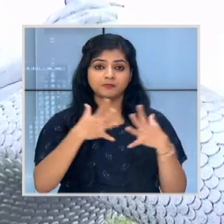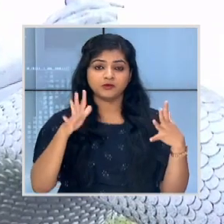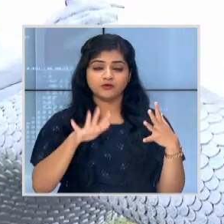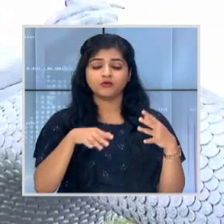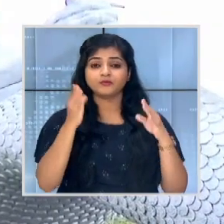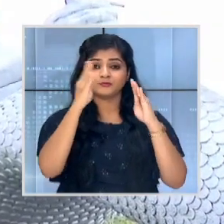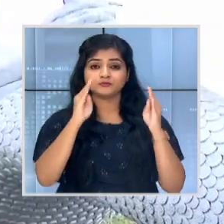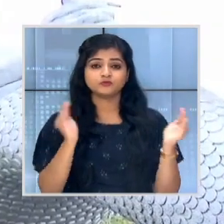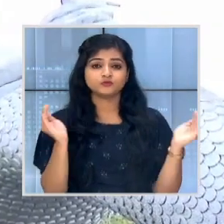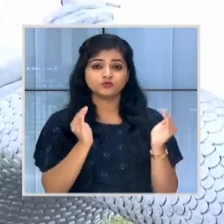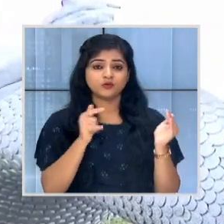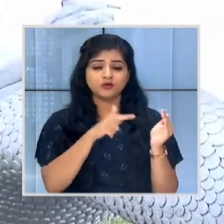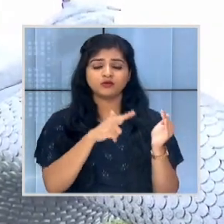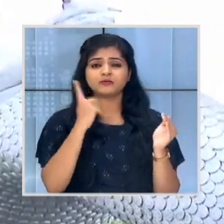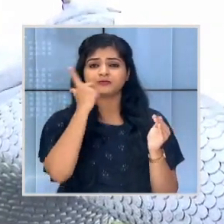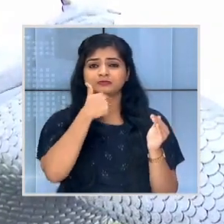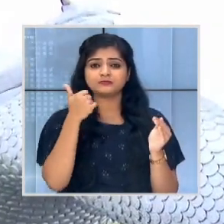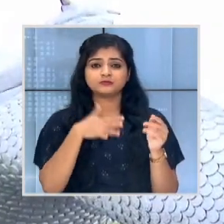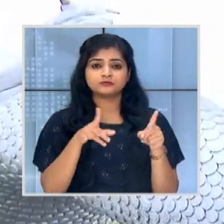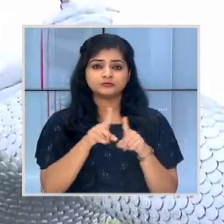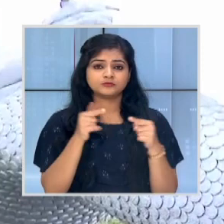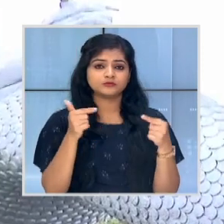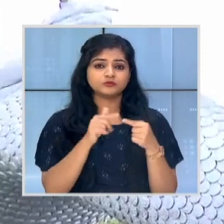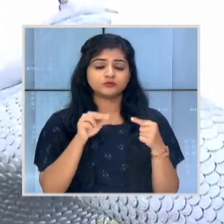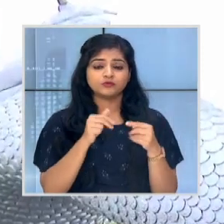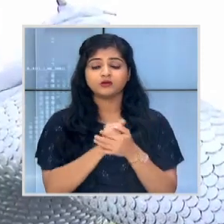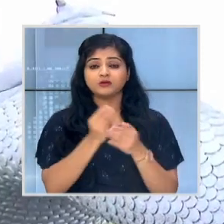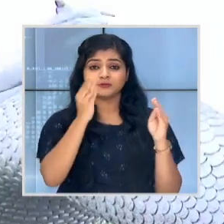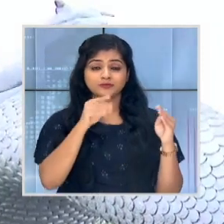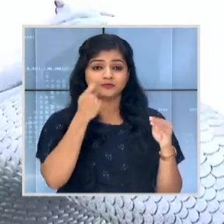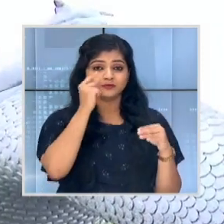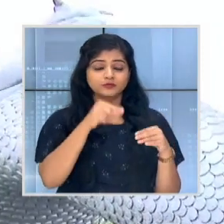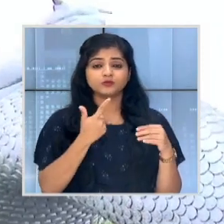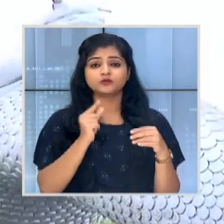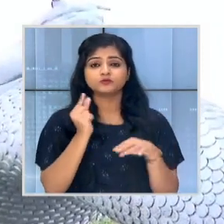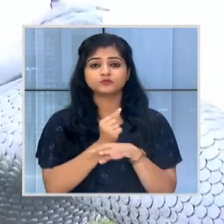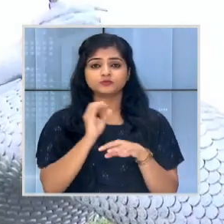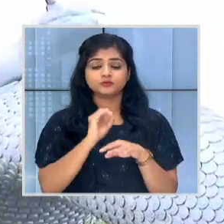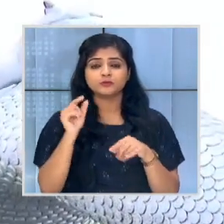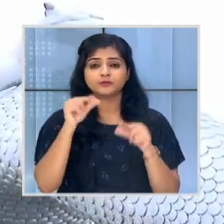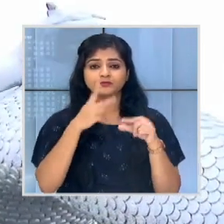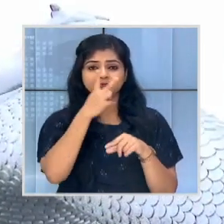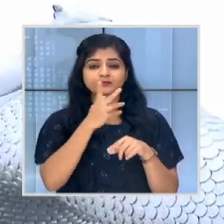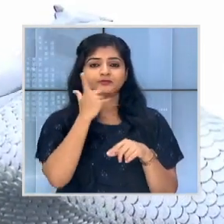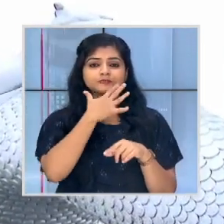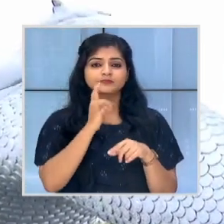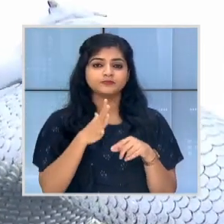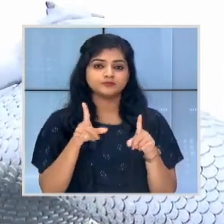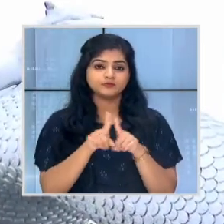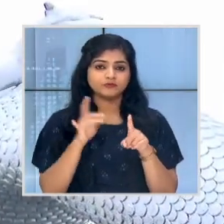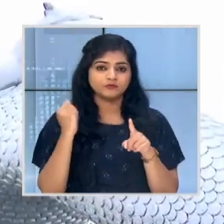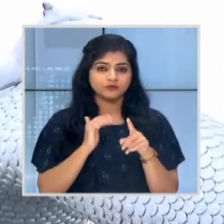ചെയ്ത് വെച്ചിട്ട് പോയി കഴിഞ്ഞാൽ അതിനകത്ത് ഒരു പ്രയോജനമില്ല, ഒരു ഗുണമില്ല. സർക്കാരിനും ഗുണമില്ല, ശില്പിക്കും ഗുണമില്ല, നാട്ടുകാർക്കും ആർക്കും ഒരു ഗുണമില്ലാത്ത രീതിയിലായതുകൊണ്ട് ഞാൻ